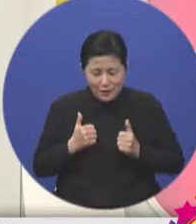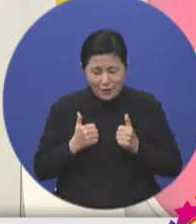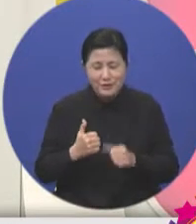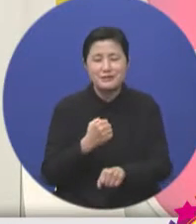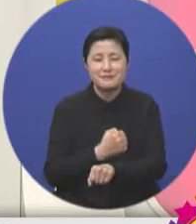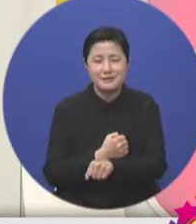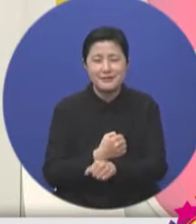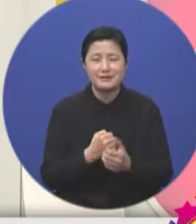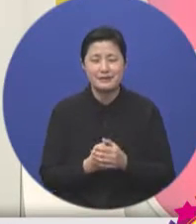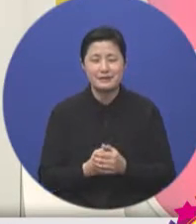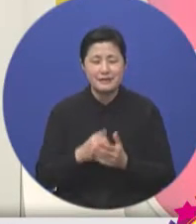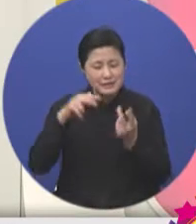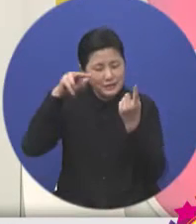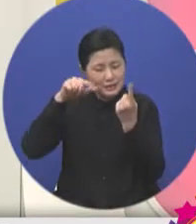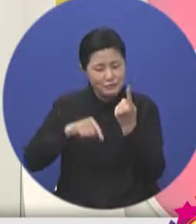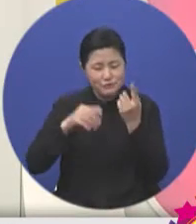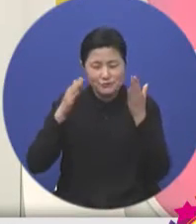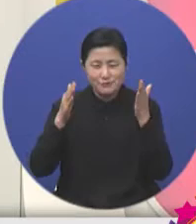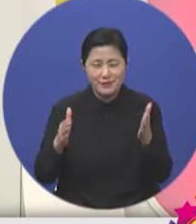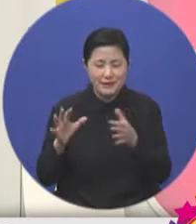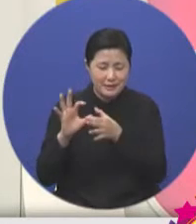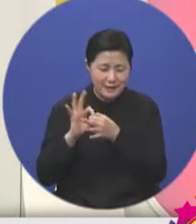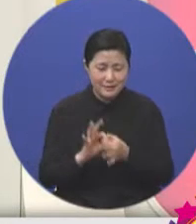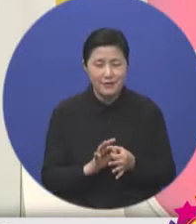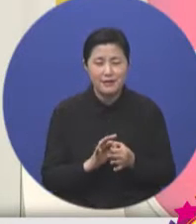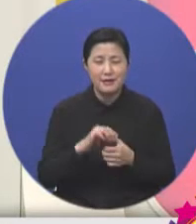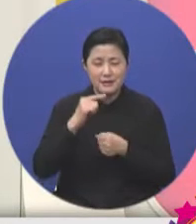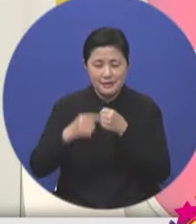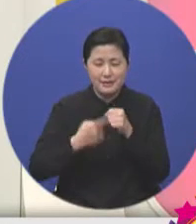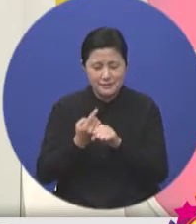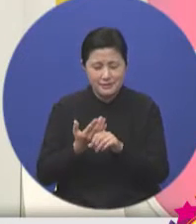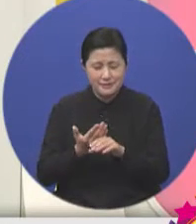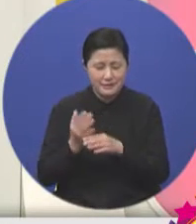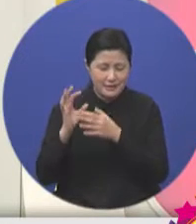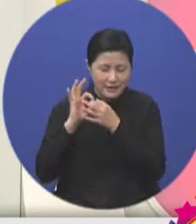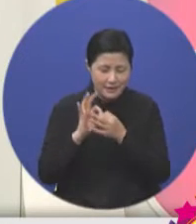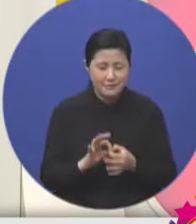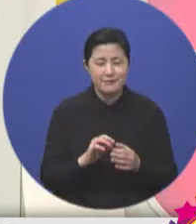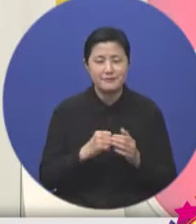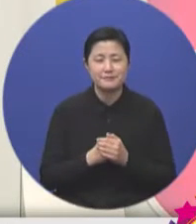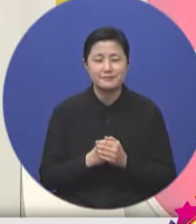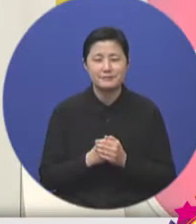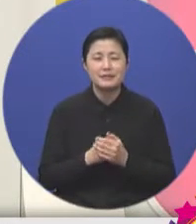하겠습니다. 네, 매일매일. 네, 네. 1년 365일 동안 네, 열심히.